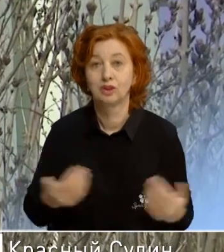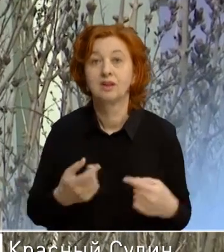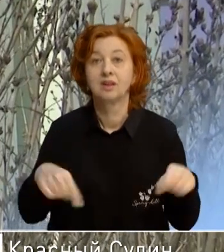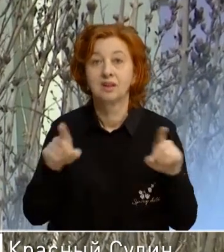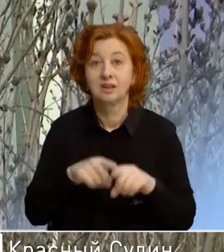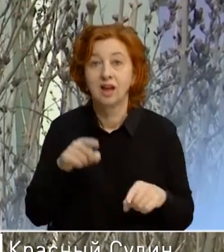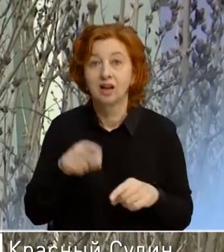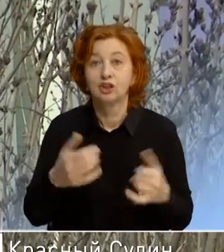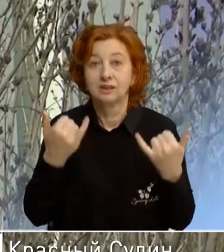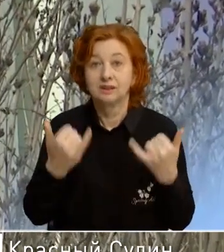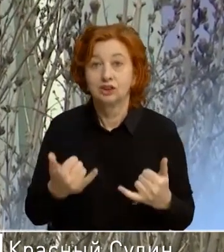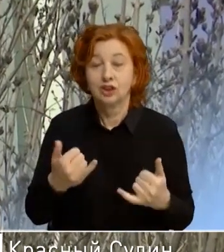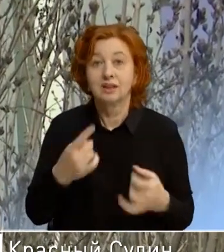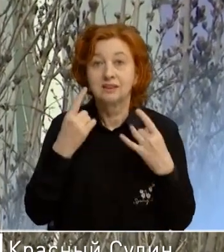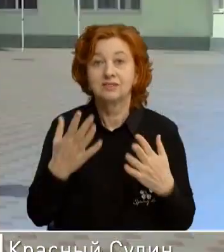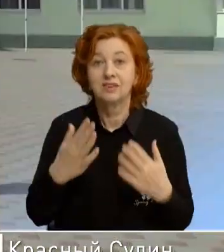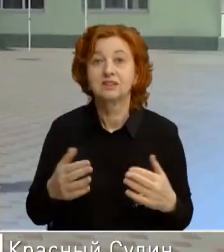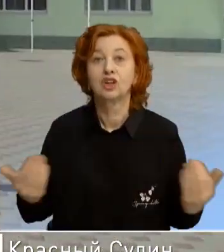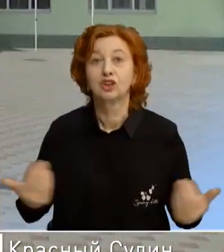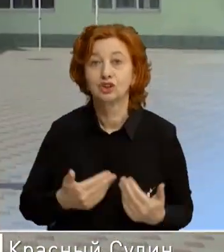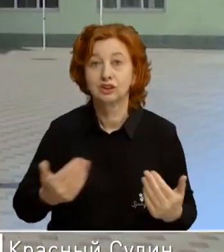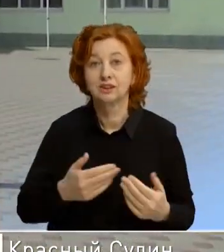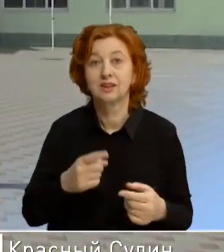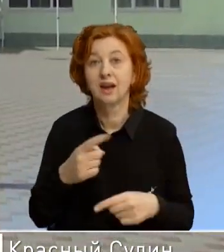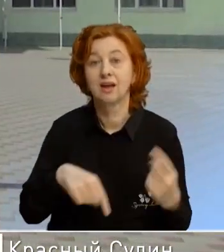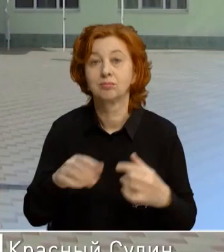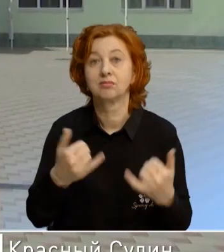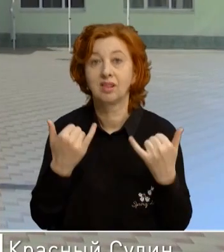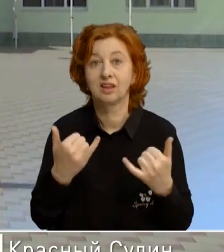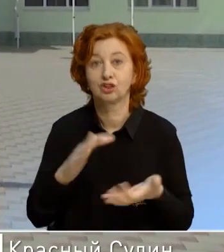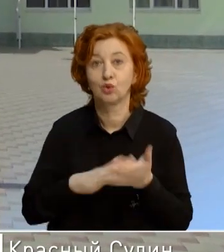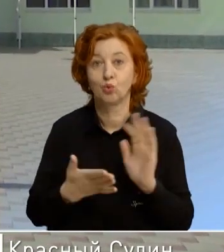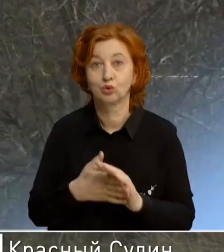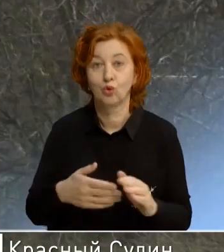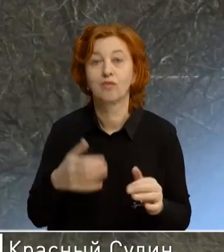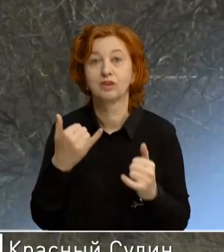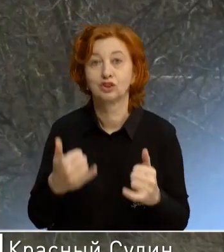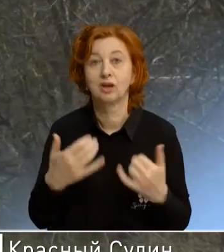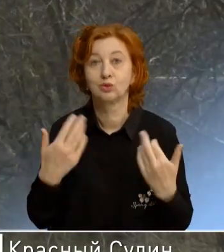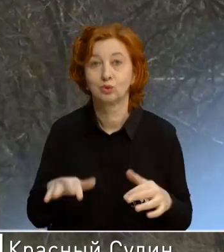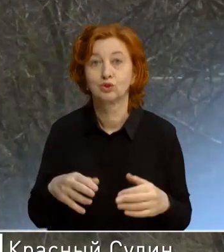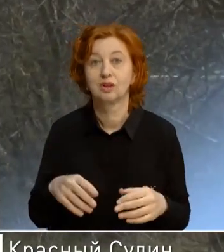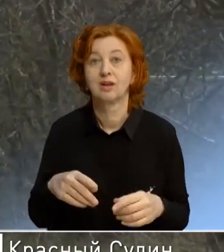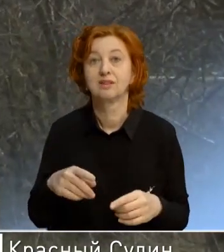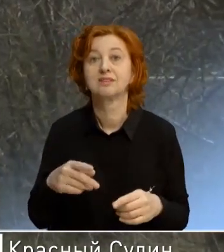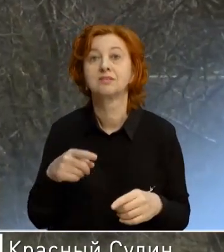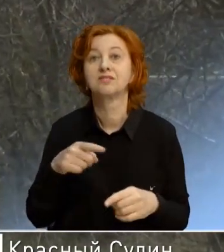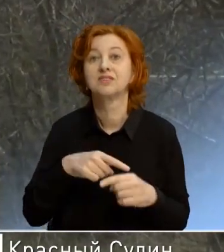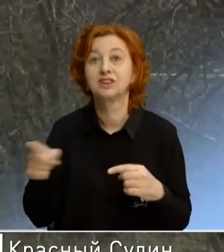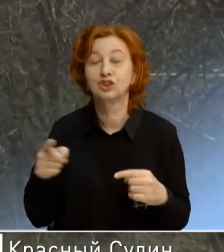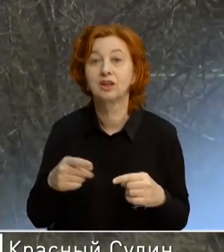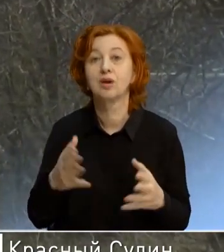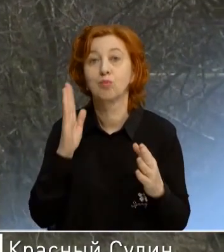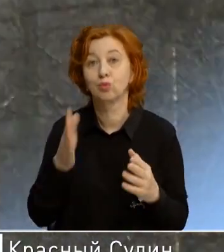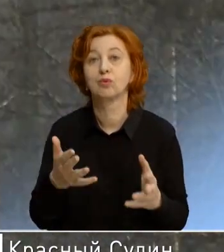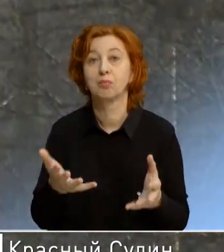Также в Орловском сейчас идет вакцинация жителей против коронавирусной инфекции. Первый этап почти завершен. 1000 доз вакцины